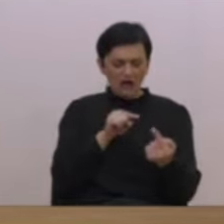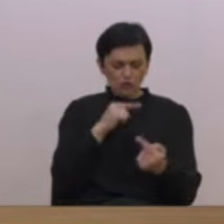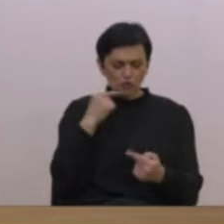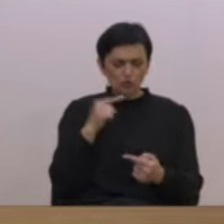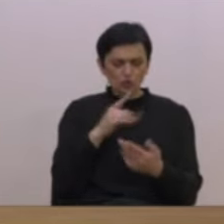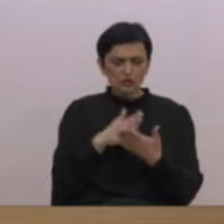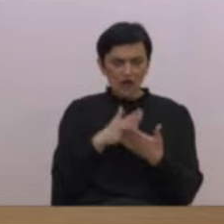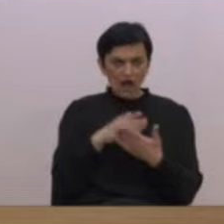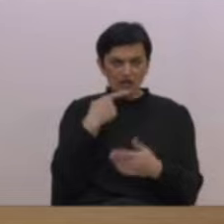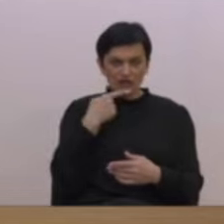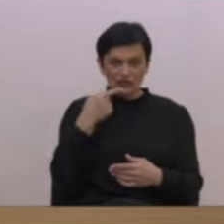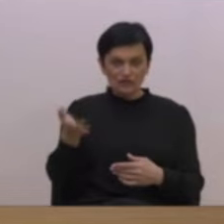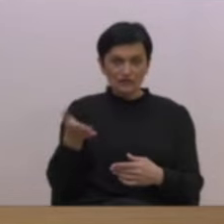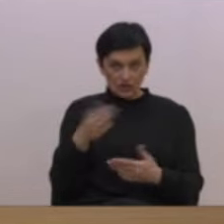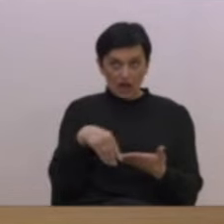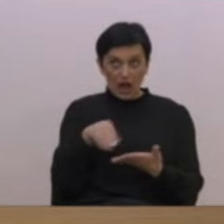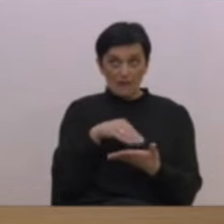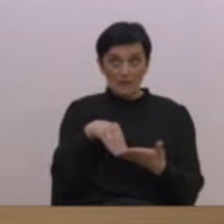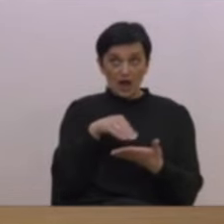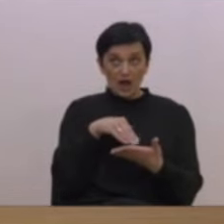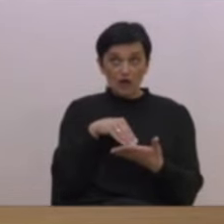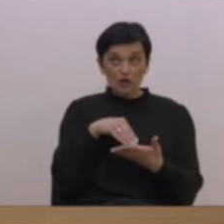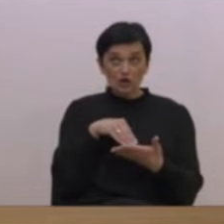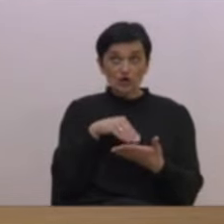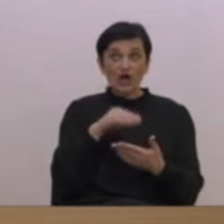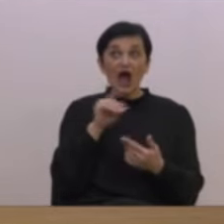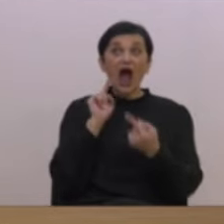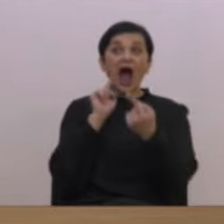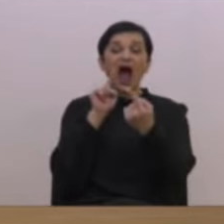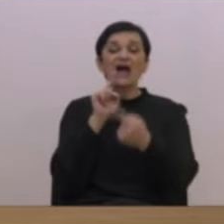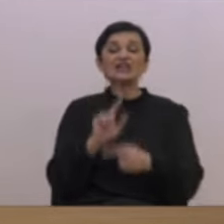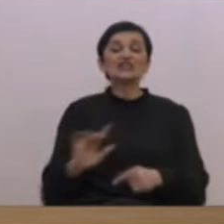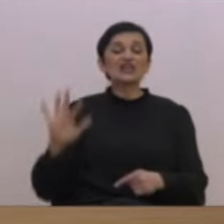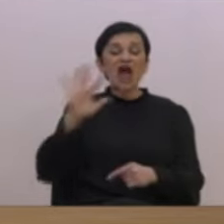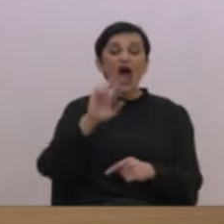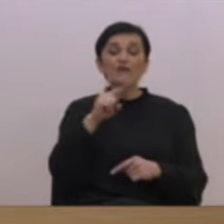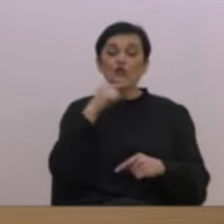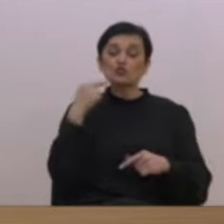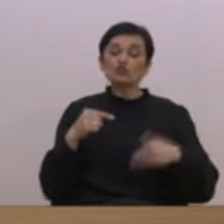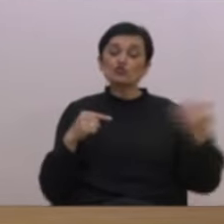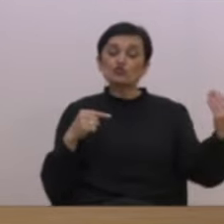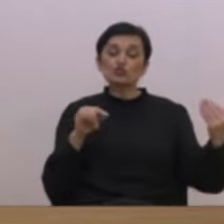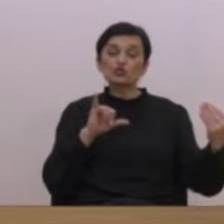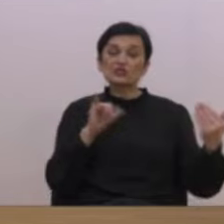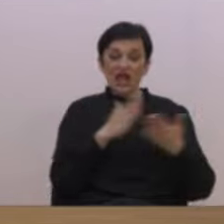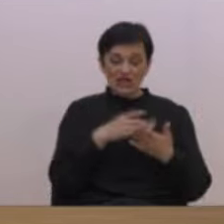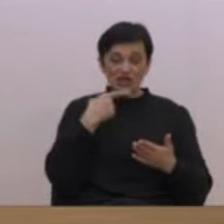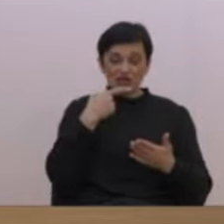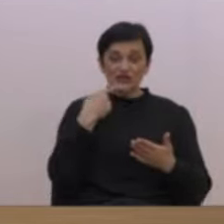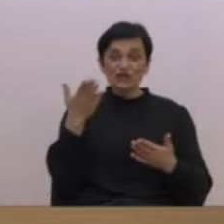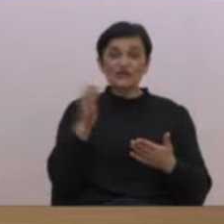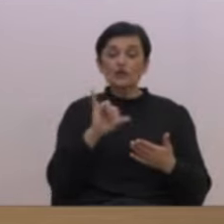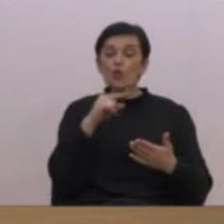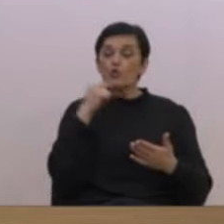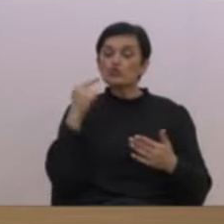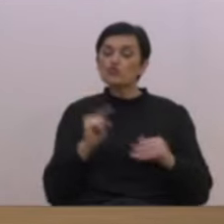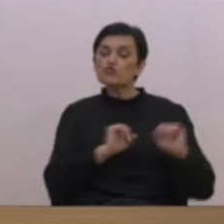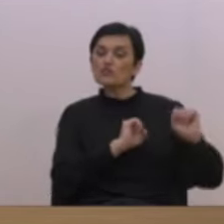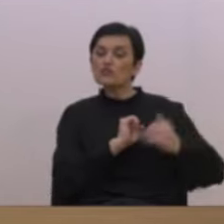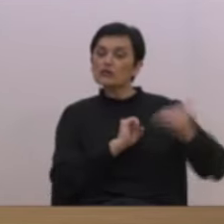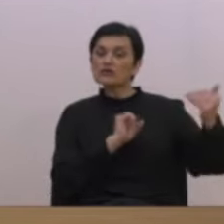tkuit, ca ime orot. Anti-europuli, sadari, da, prorusuli, sadari, mai interesant, tkuit, sadari, prorusuli.